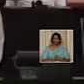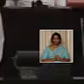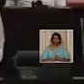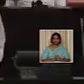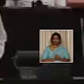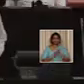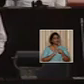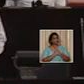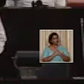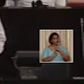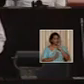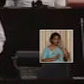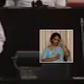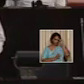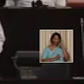कथानायक तुमने